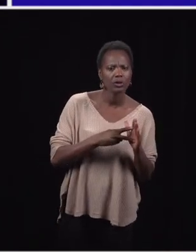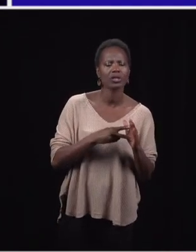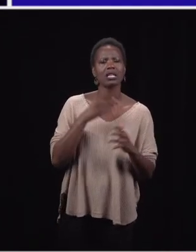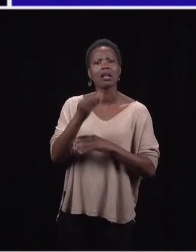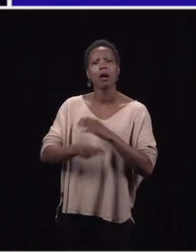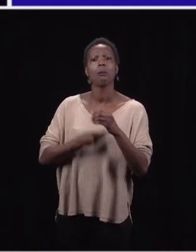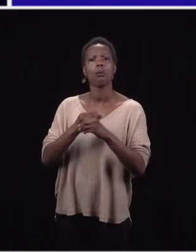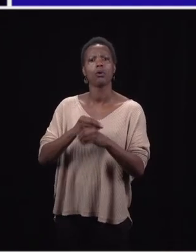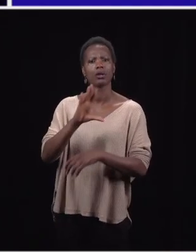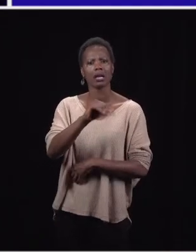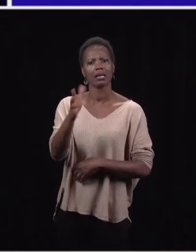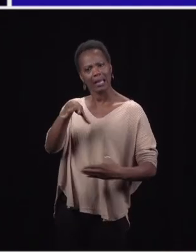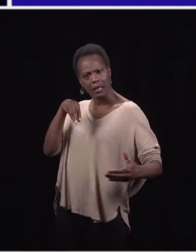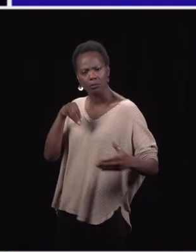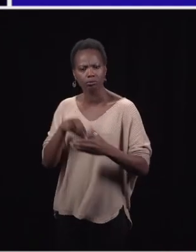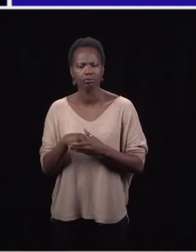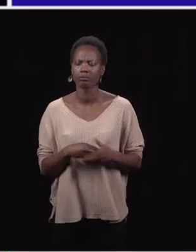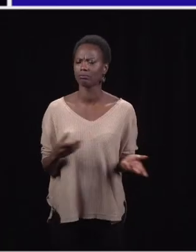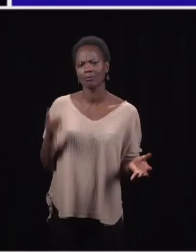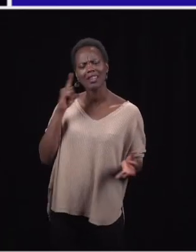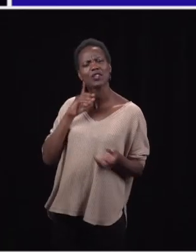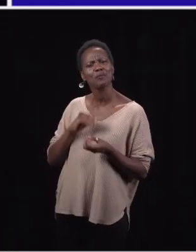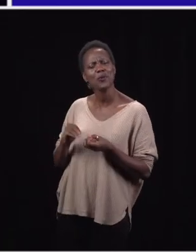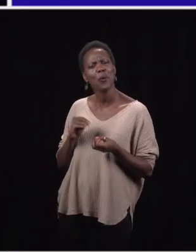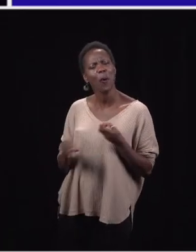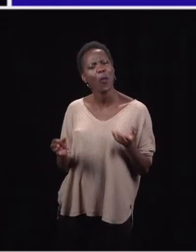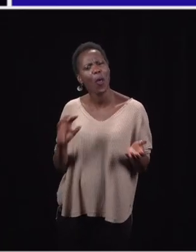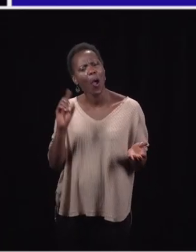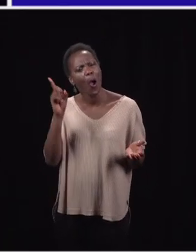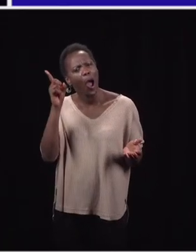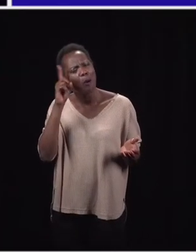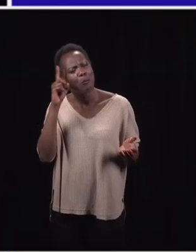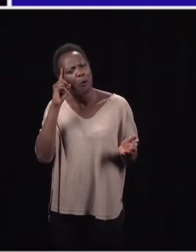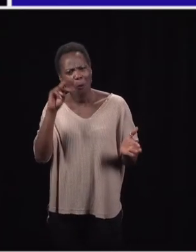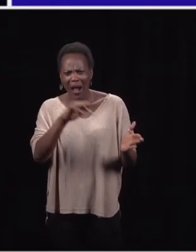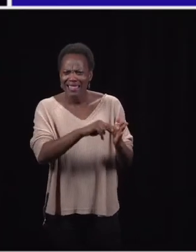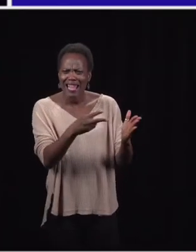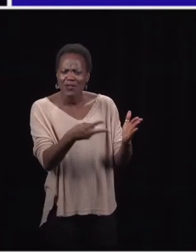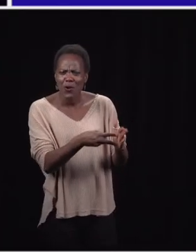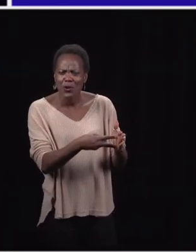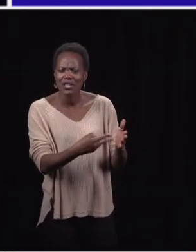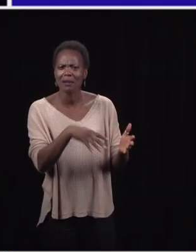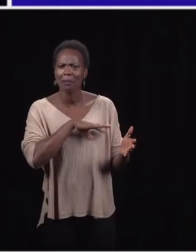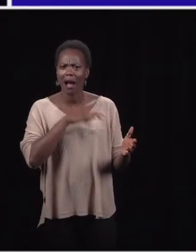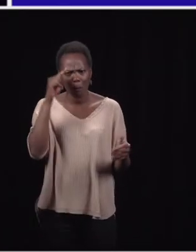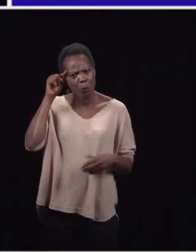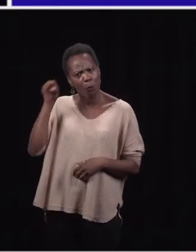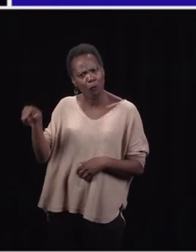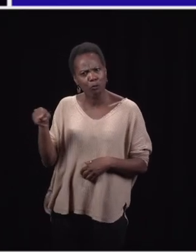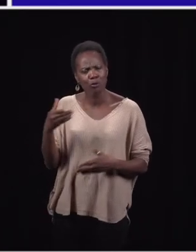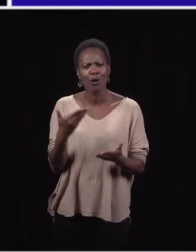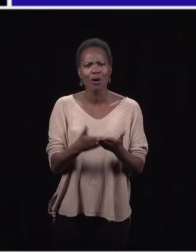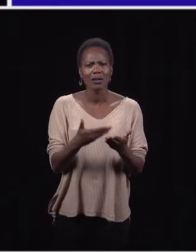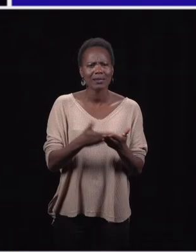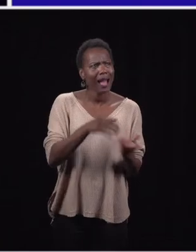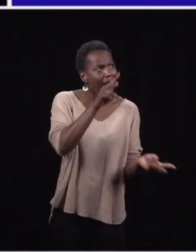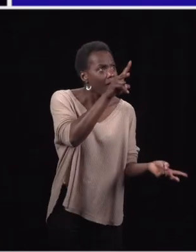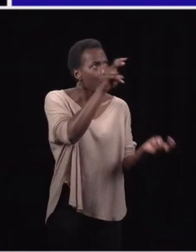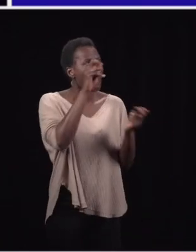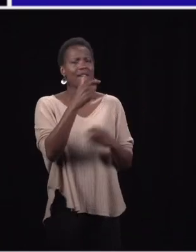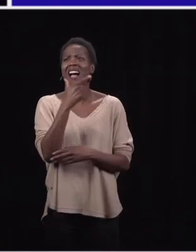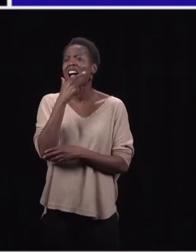ça aurait pu être autre chose finalement c'est plus facile c'est une notions là appréhender dans la tech